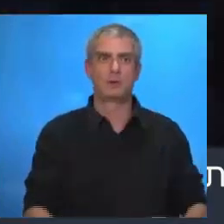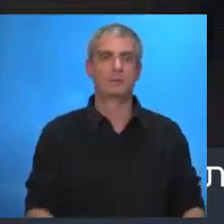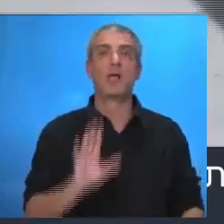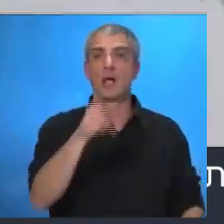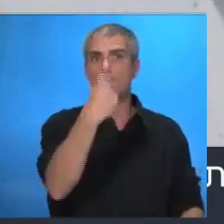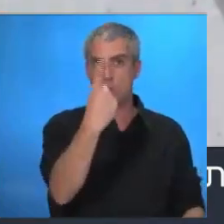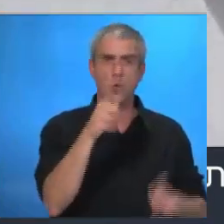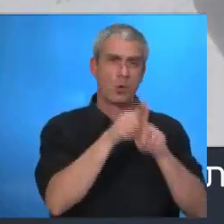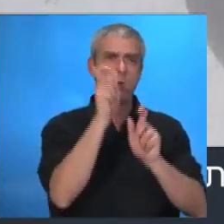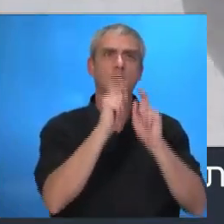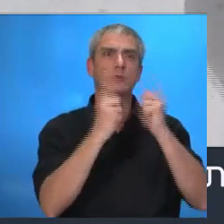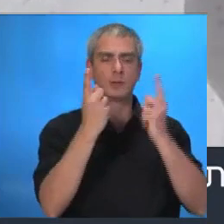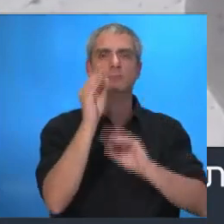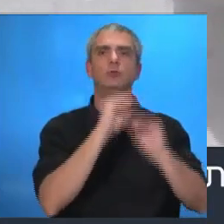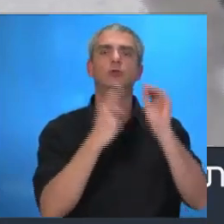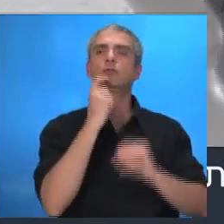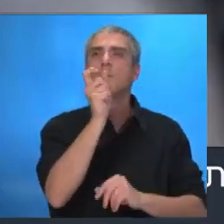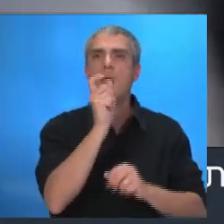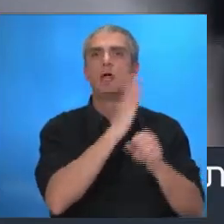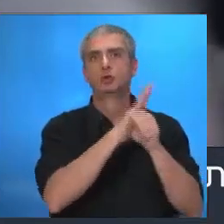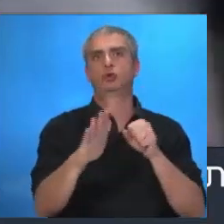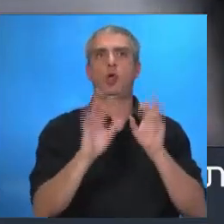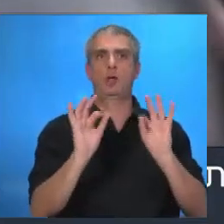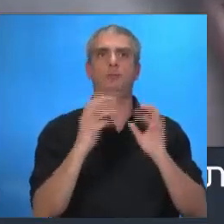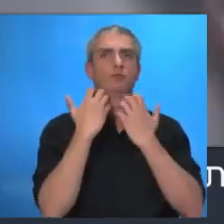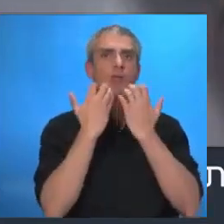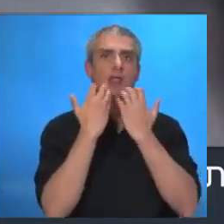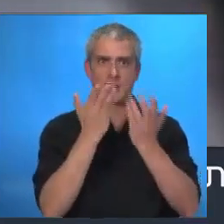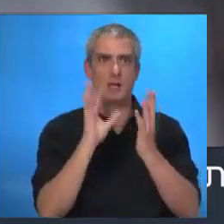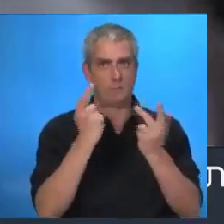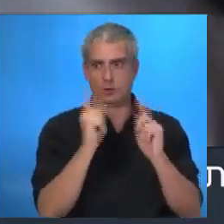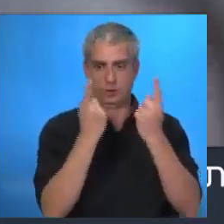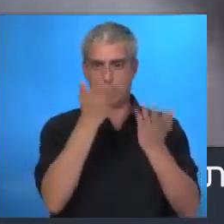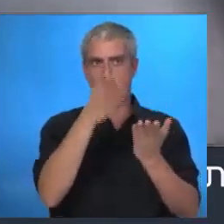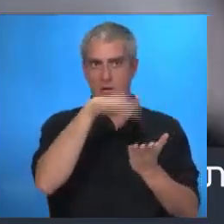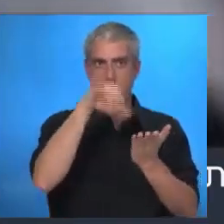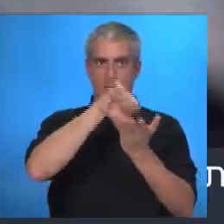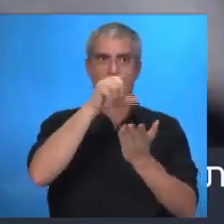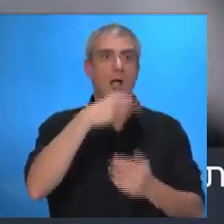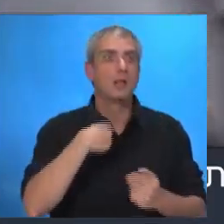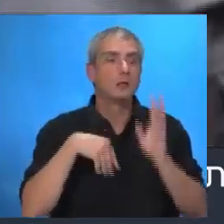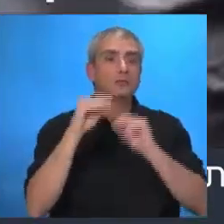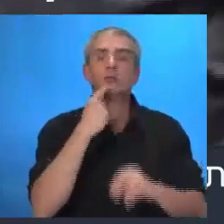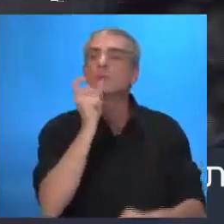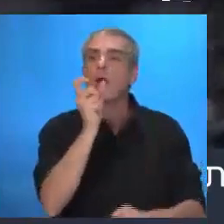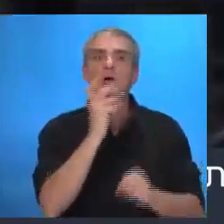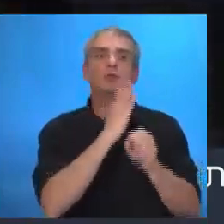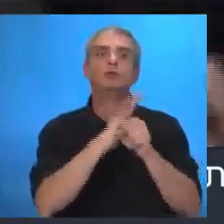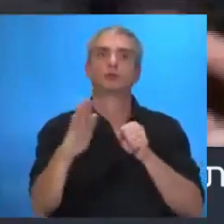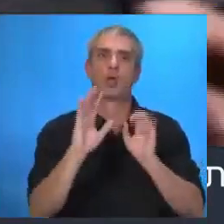כמו אחרים, משתמש במילה שואה כדי לתאר את מה שקורה באלרוטה. אנחנו נסתכל מוסטלח